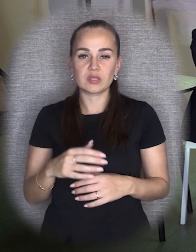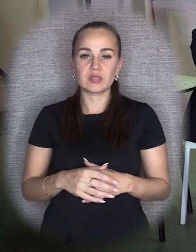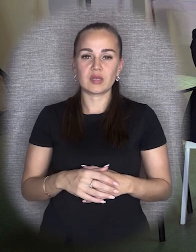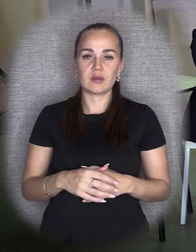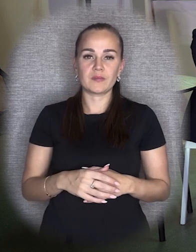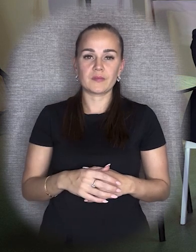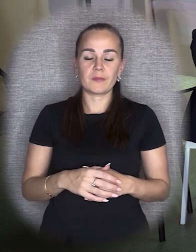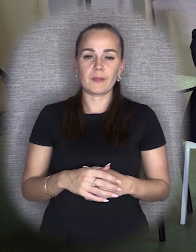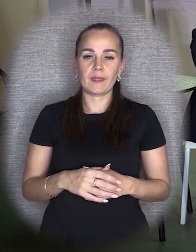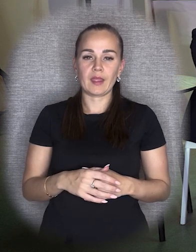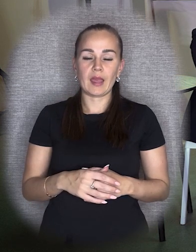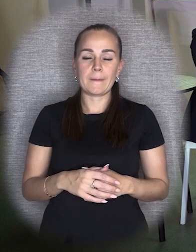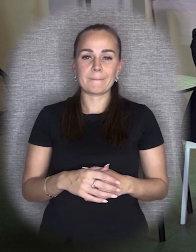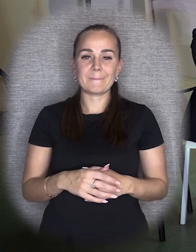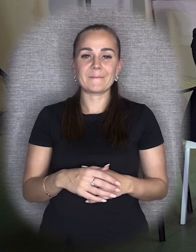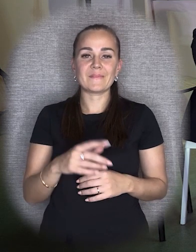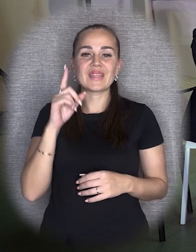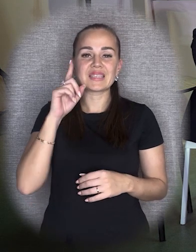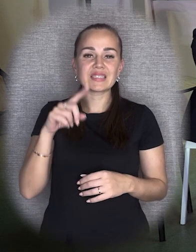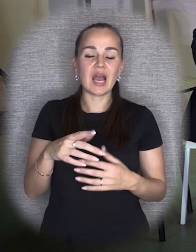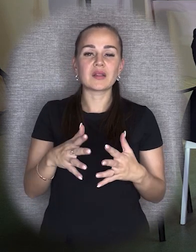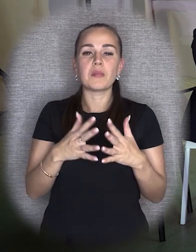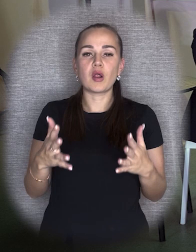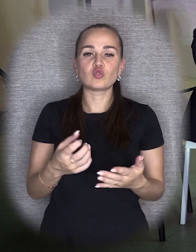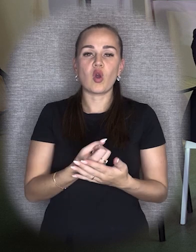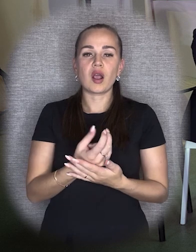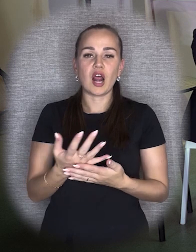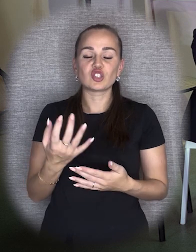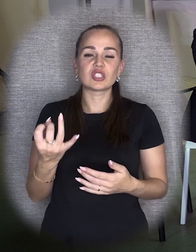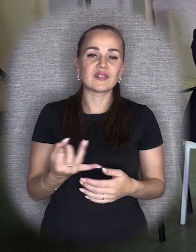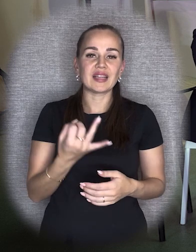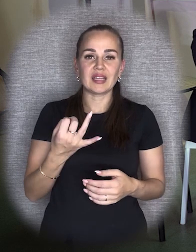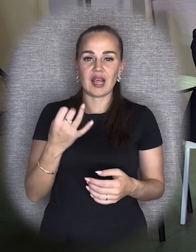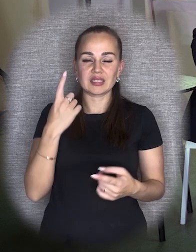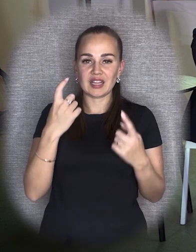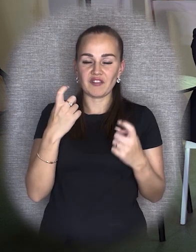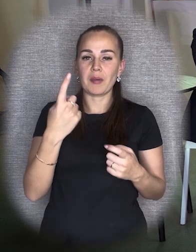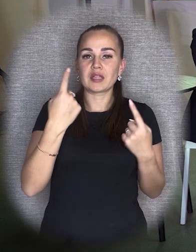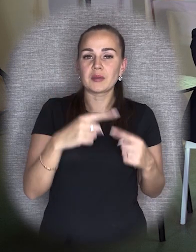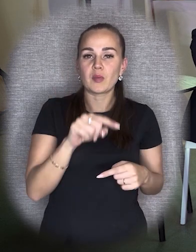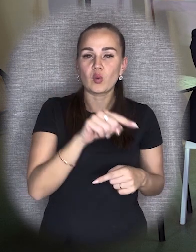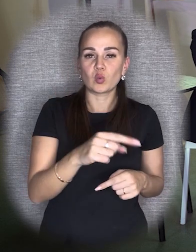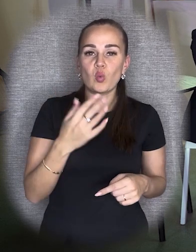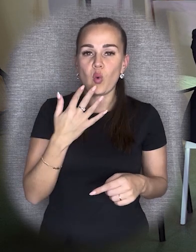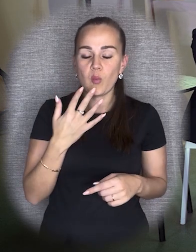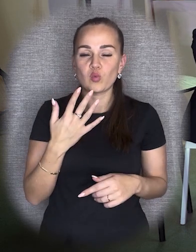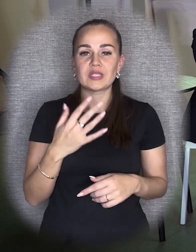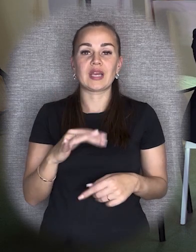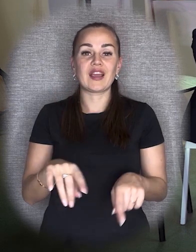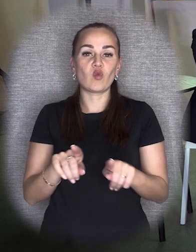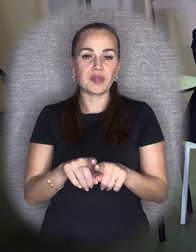скульптуре другого музея знает огромное количество интересной информации. И вот такие